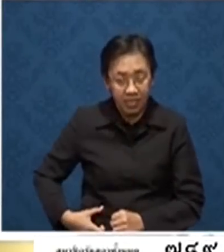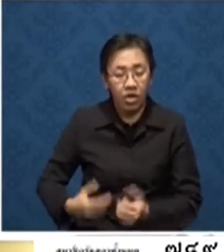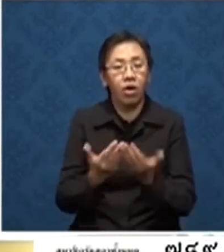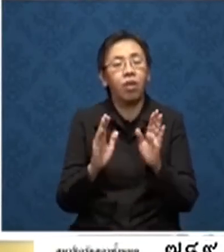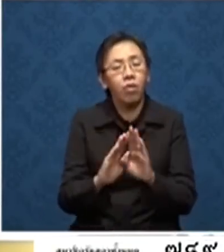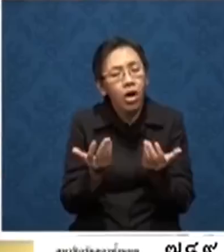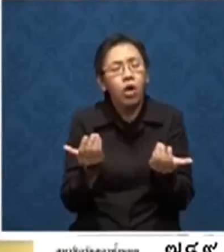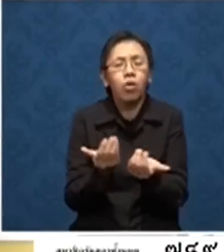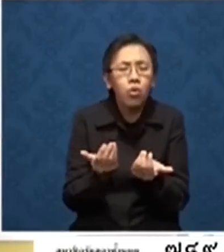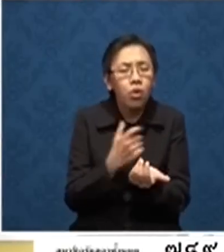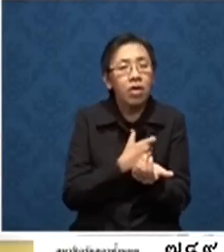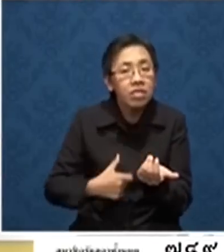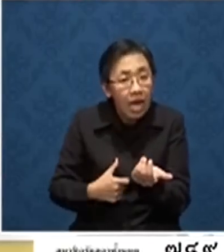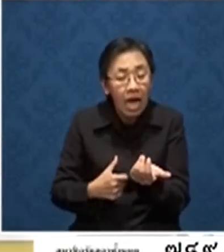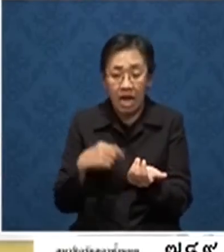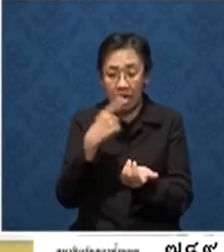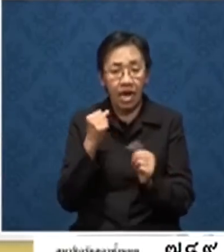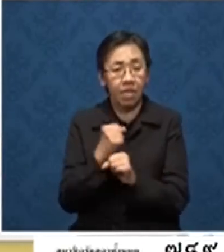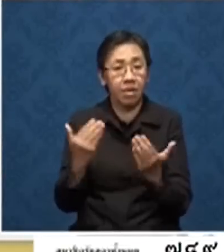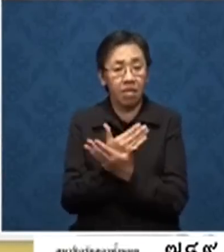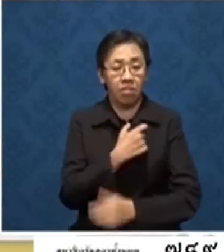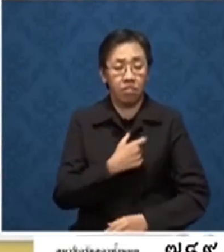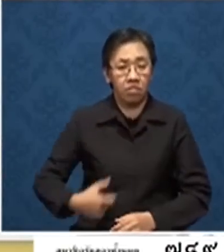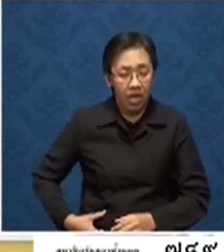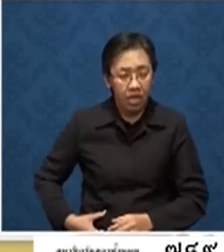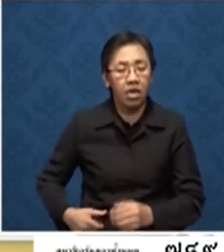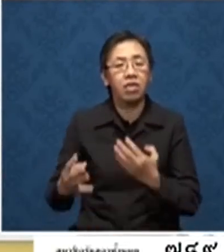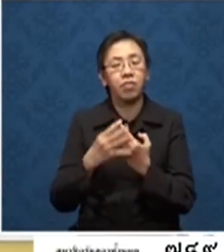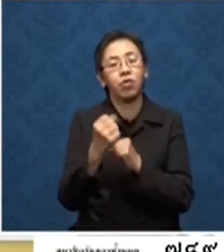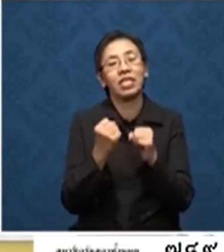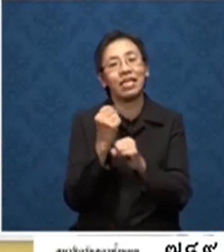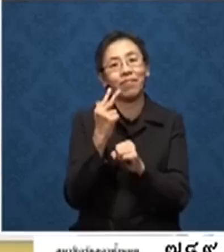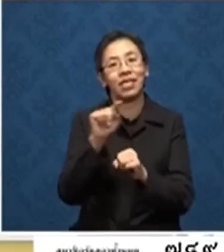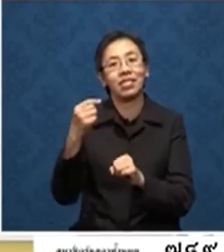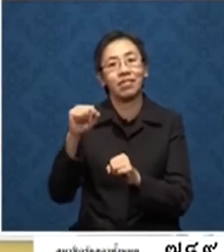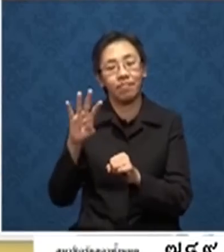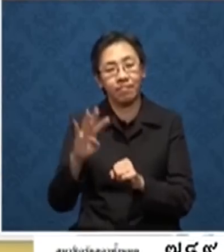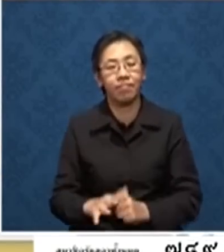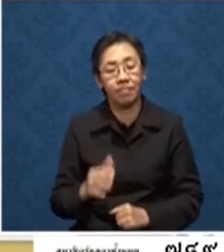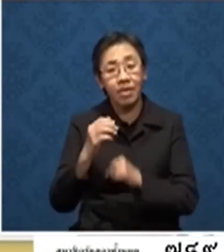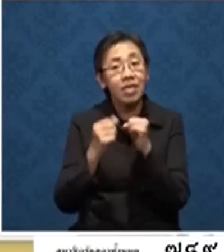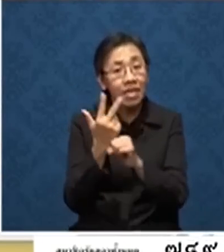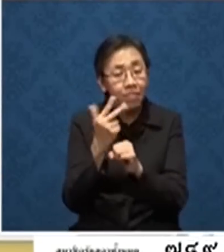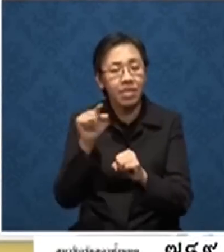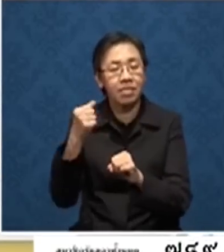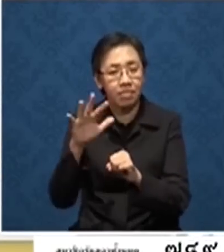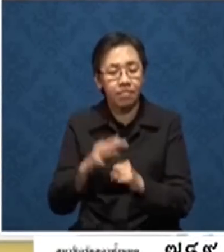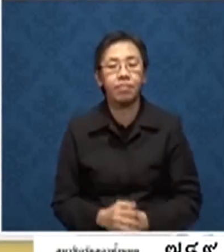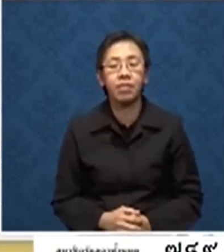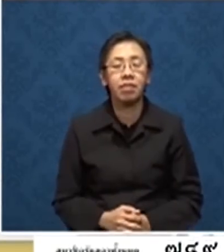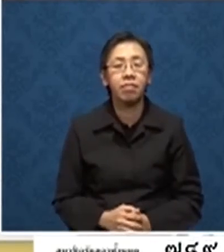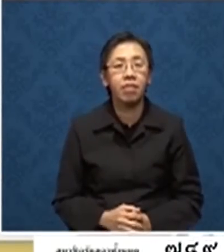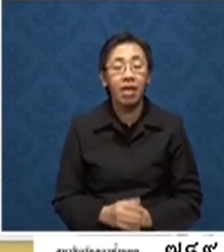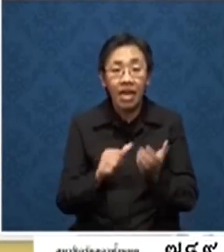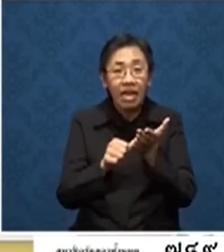สำเร็จราชการแทนพระองค์ต้องระวังโทษจำคุกตั้งแต่ 3ปีถึง15ปีท่านบอกว่าท่านแก้ไขไม่